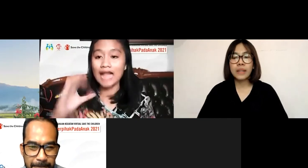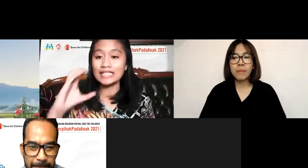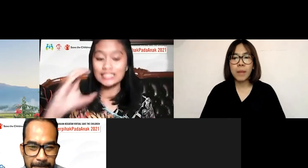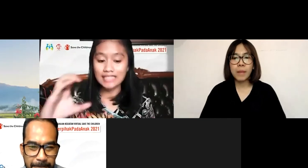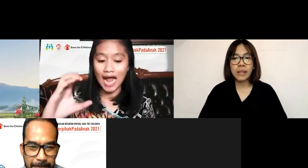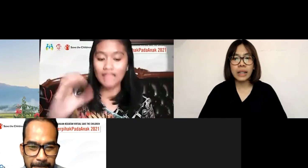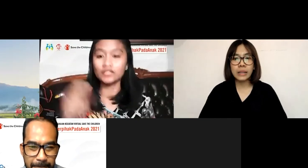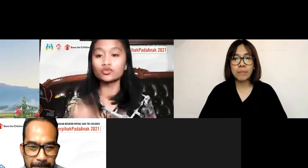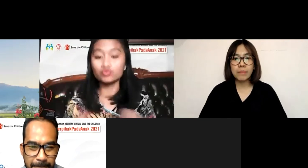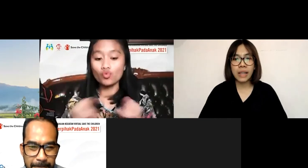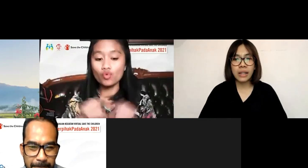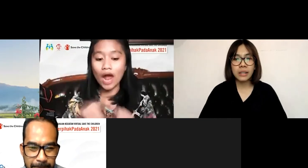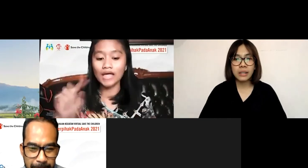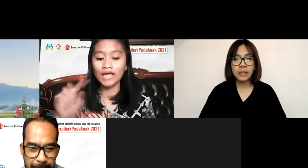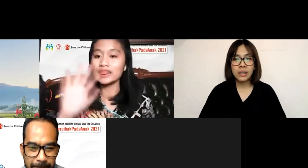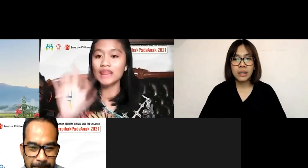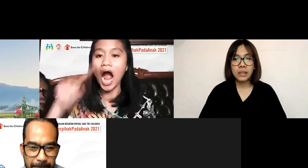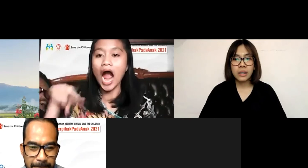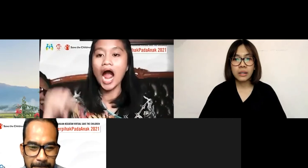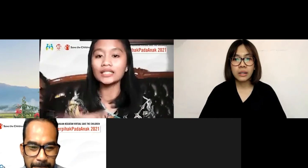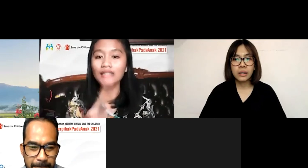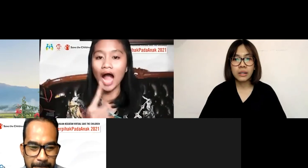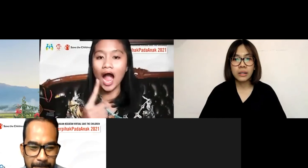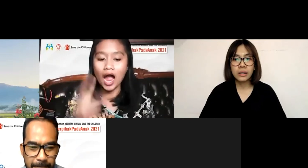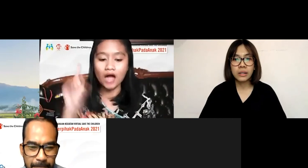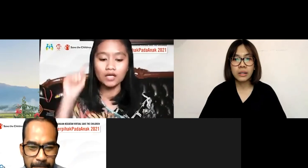untuk bisa mendapatkan kesempatan